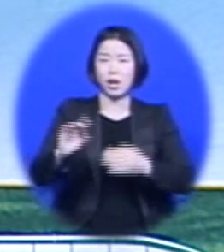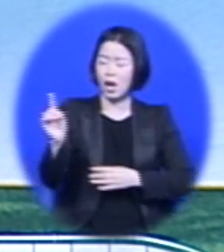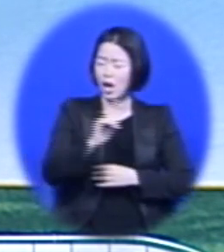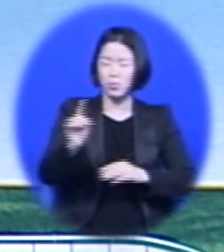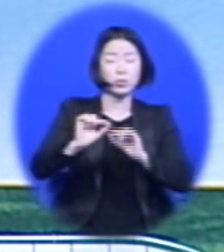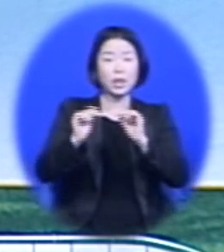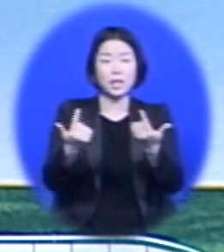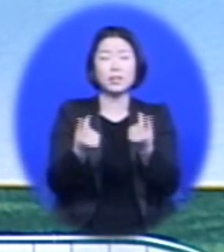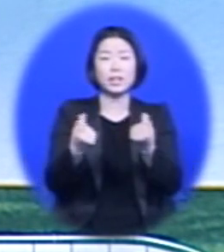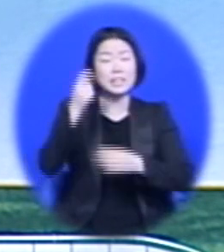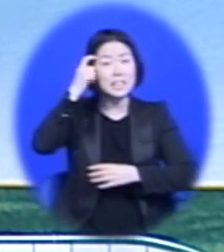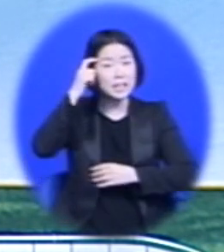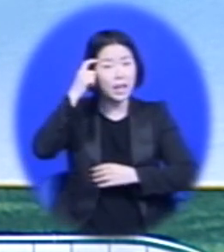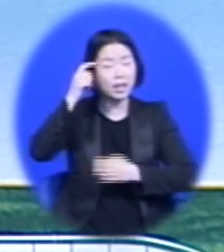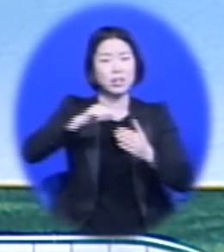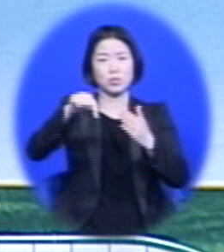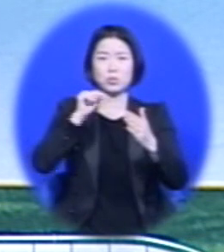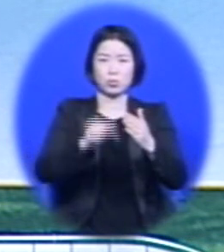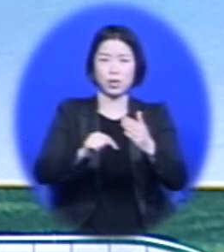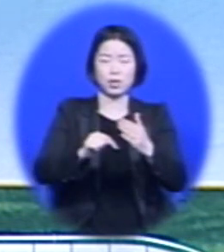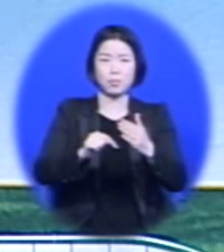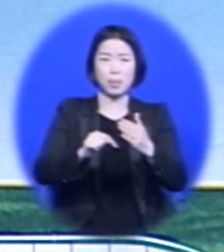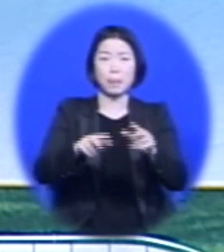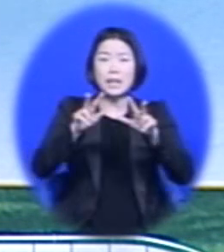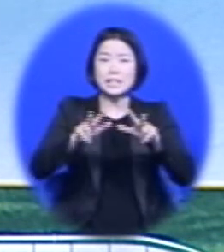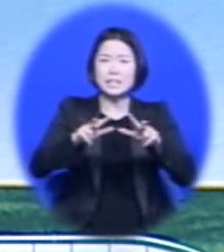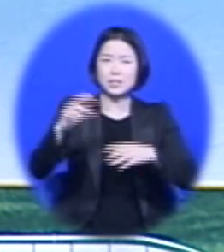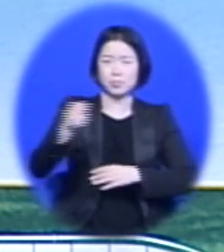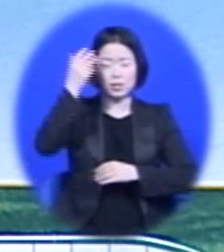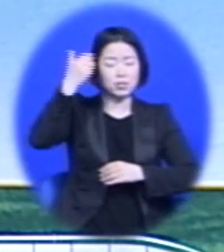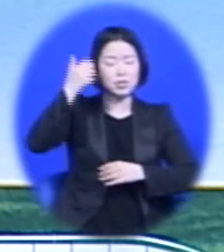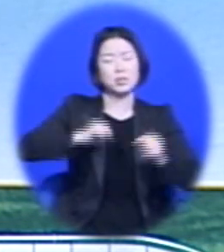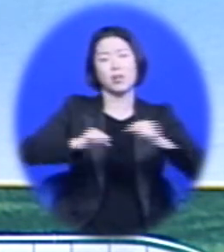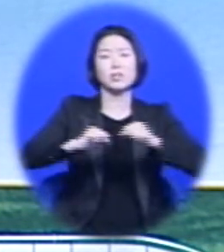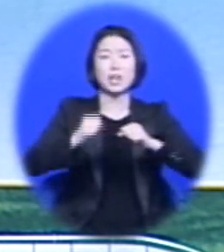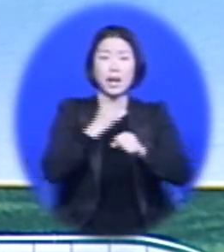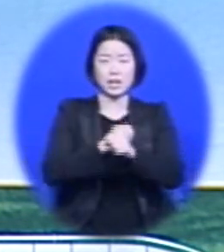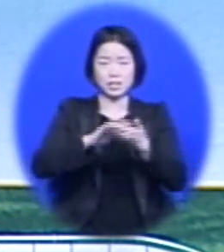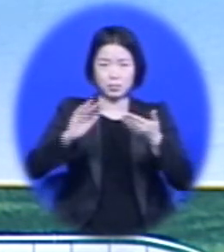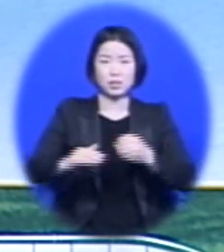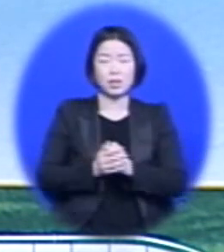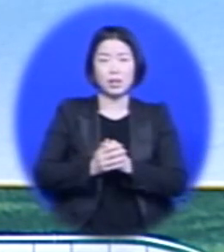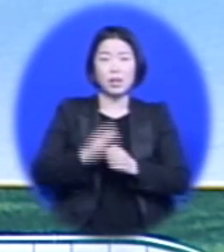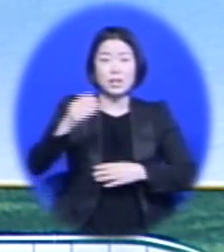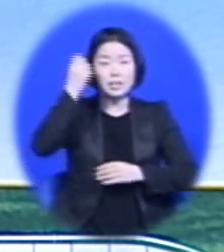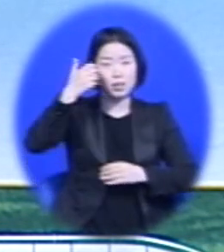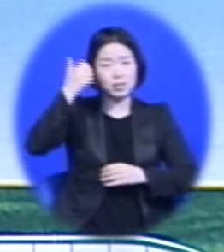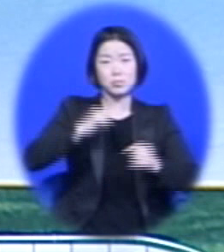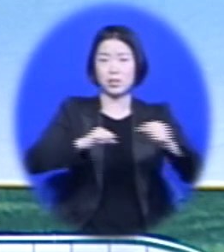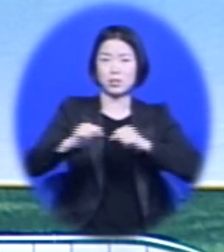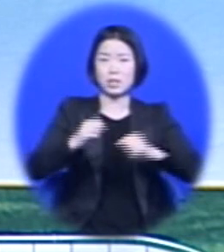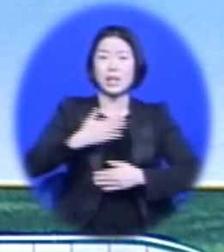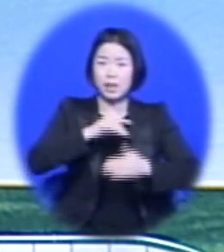아무것도 아닌 것 같은 내 생각 속에 지금 성령님이 역사하십니다. 성령님의 역사는,